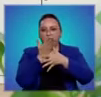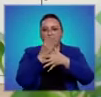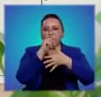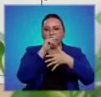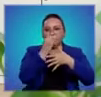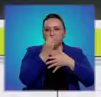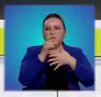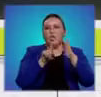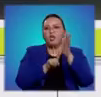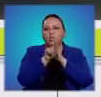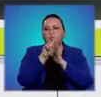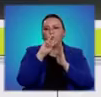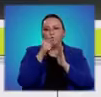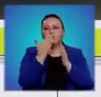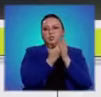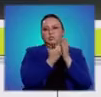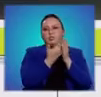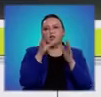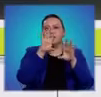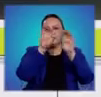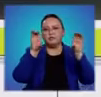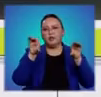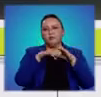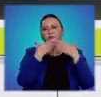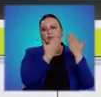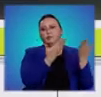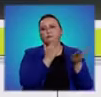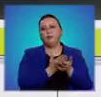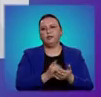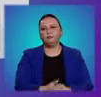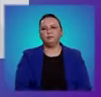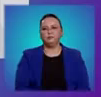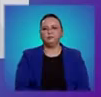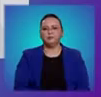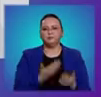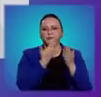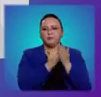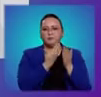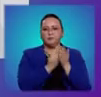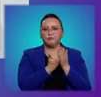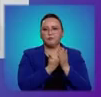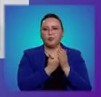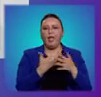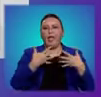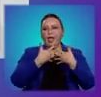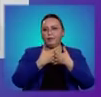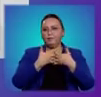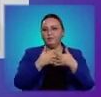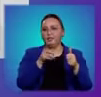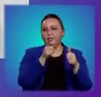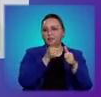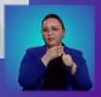шин дараа үеруу дуудагдах. Үгийн жишээг багш нь самбарт харуулсан байна. Жишээ нь Чонмбор гэдэг амтан махан чинум